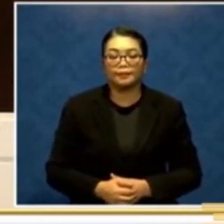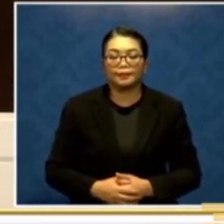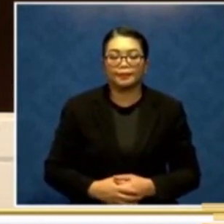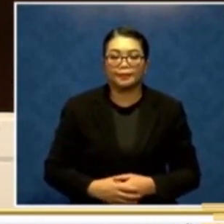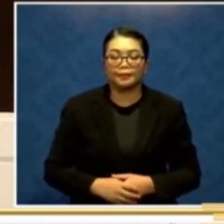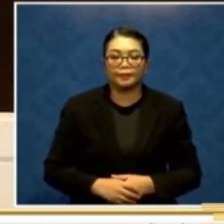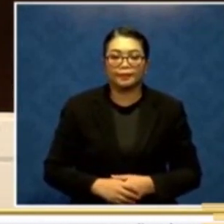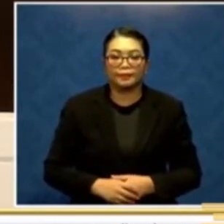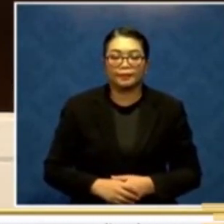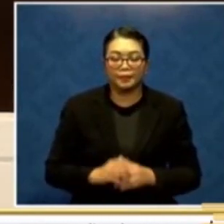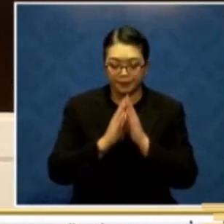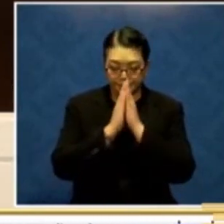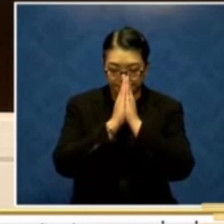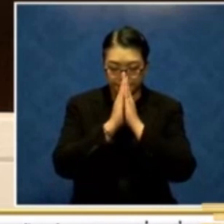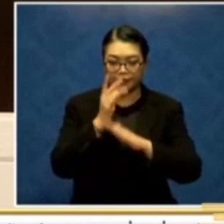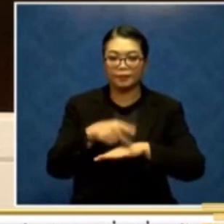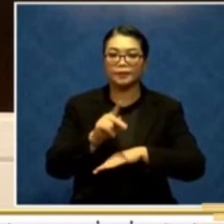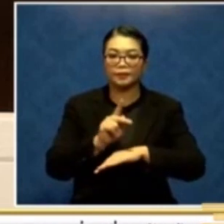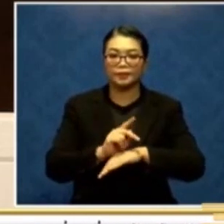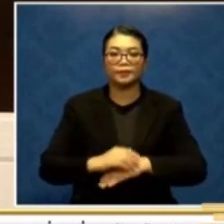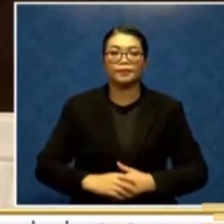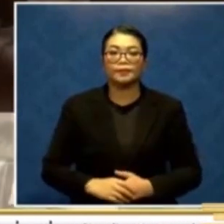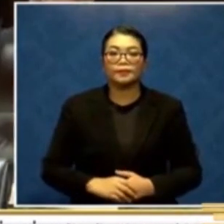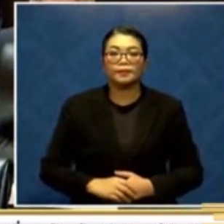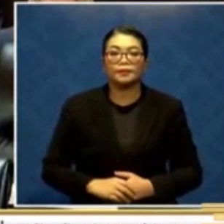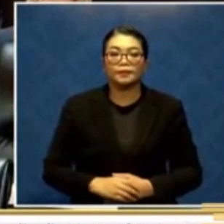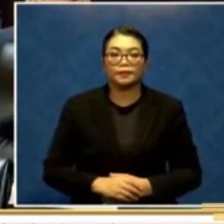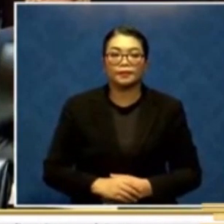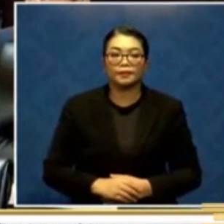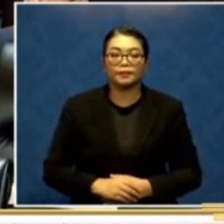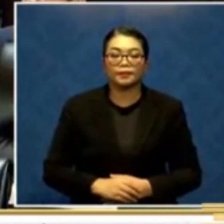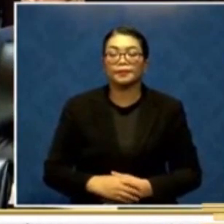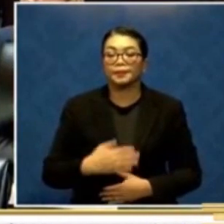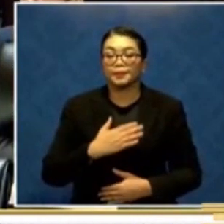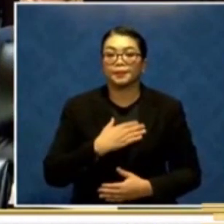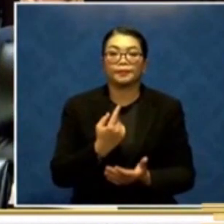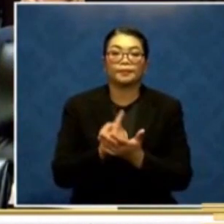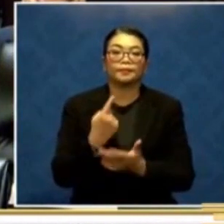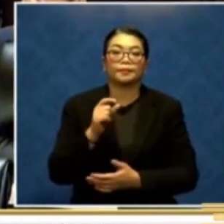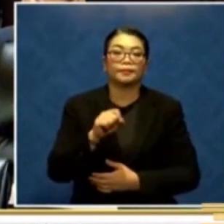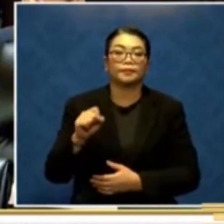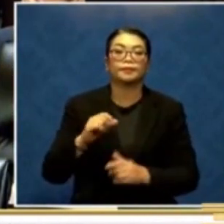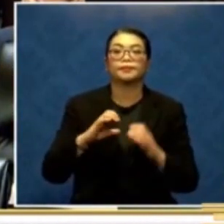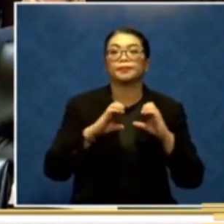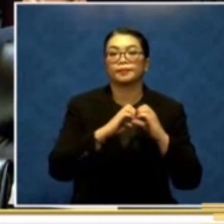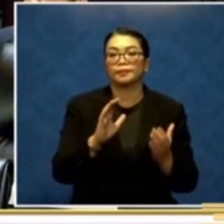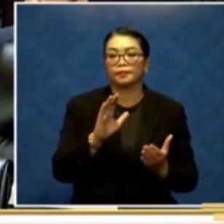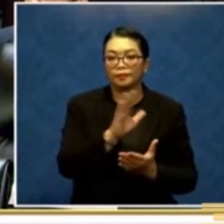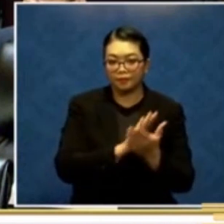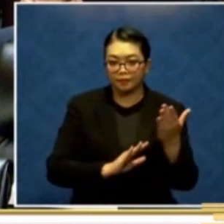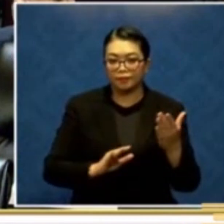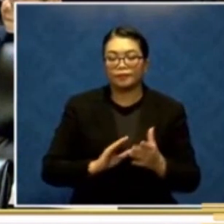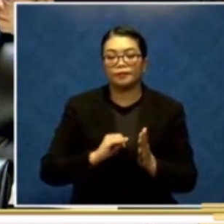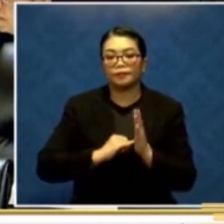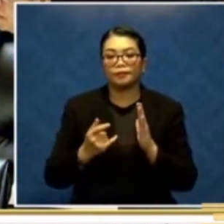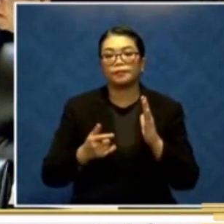ขาบเรีน่านพระทานสัพูท่รัศสดรที่ขอรบกับผมในทีร welding ตั้งมน MARKI Gisสมาชิค สภาพุทธรรฐรรณ์ จังหวั